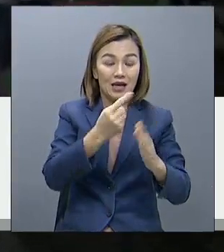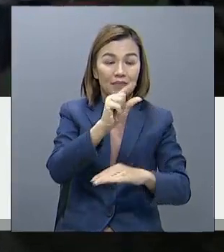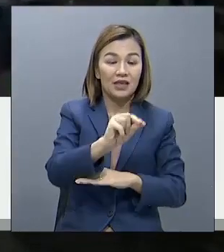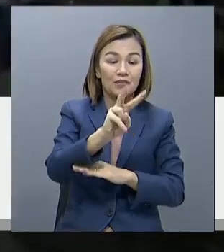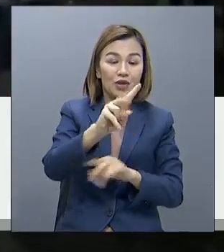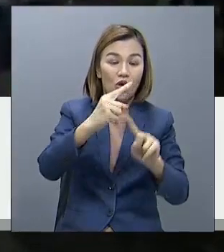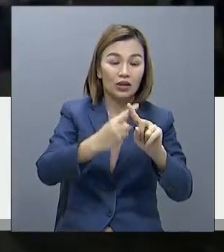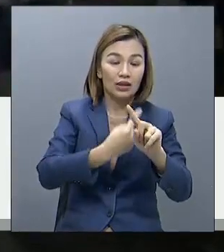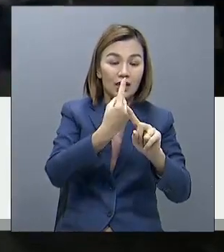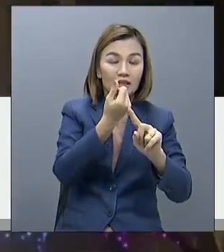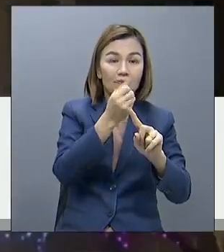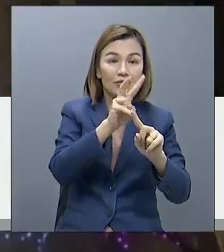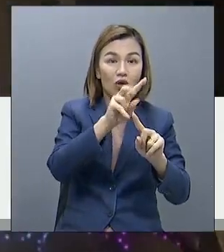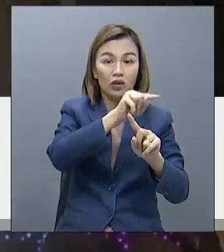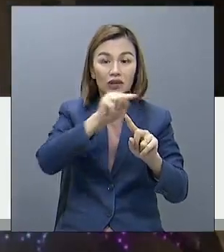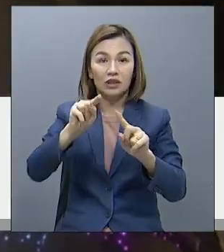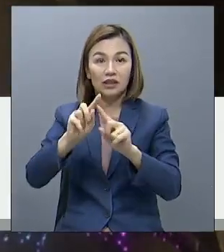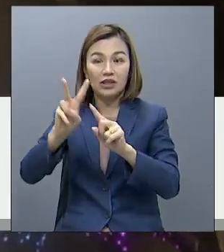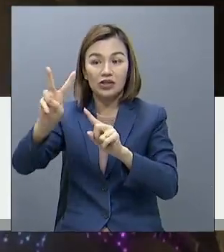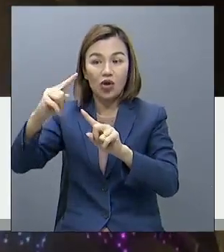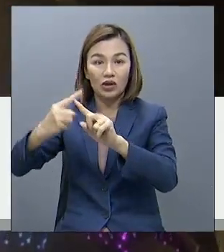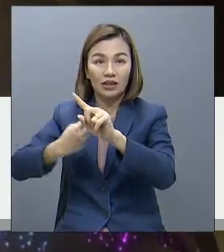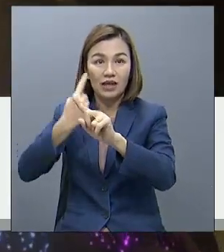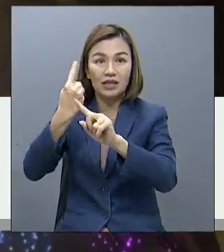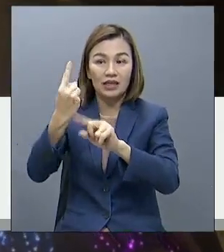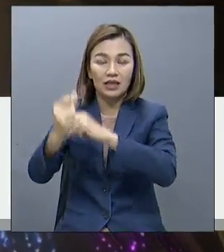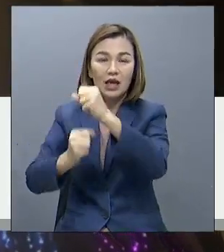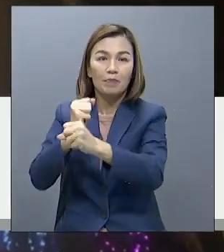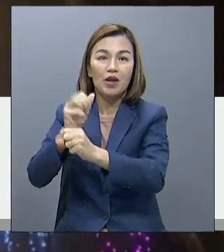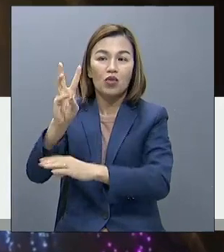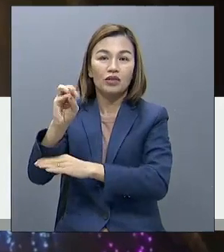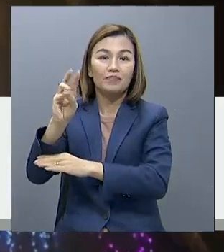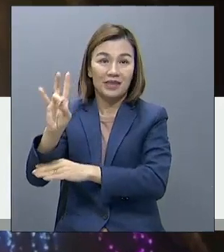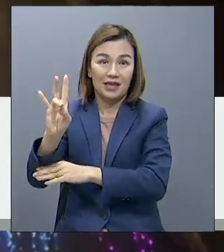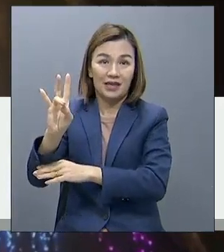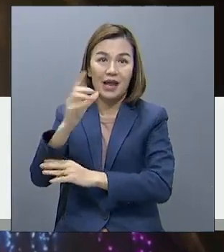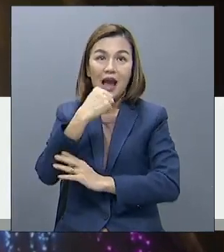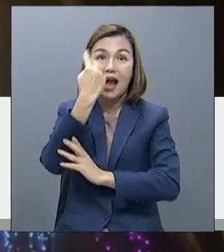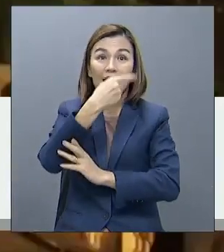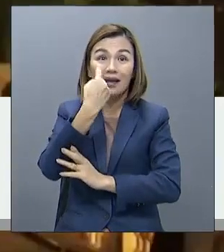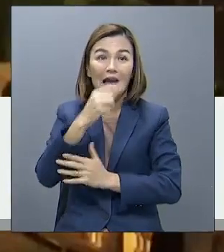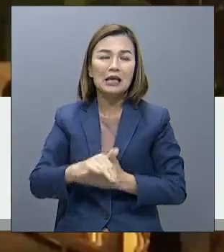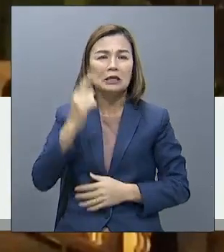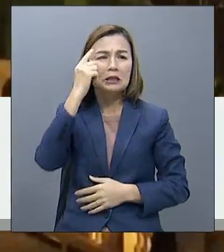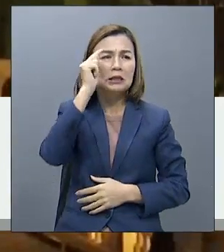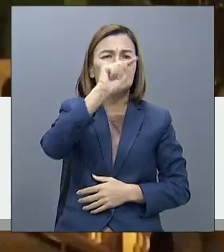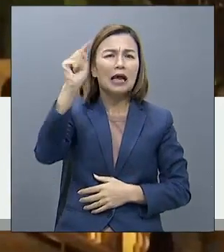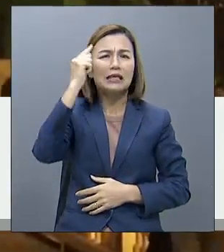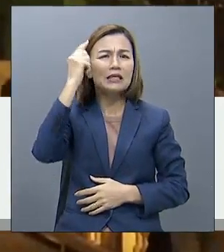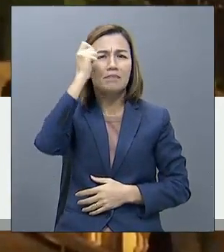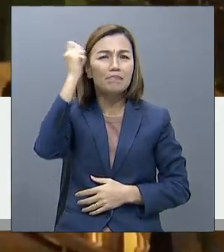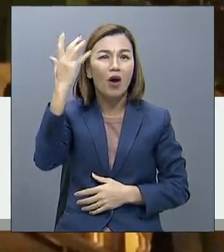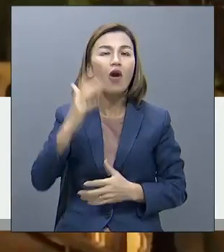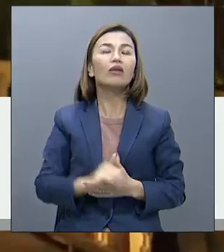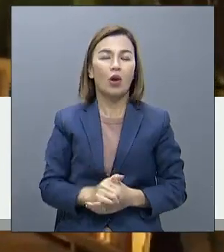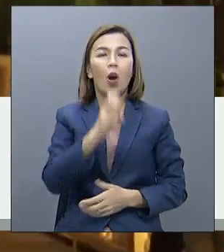วาคมถึง2มกราคม2567คุณผู้ชมที่ยังไม่มีแผนจะไปเคาท์ดาวน์ที่ไหนที่นี่ในคื